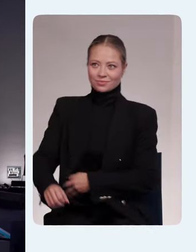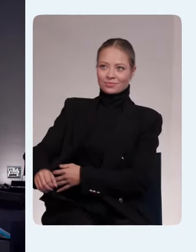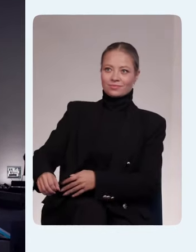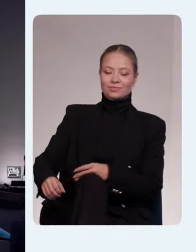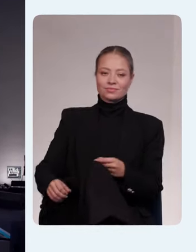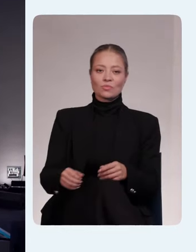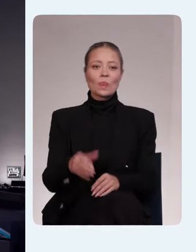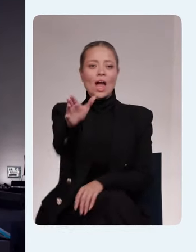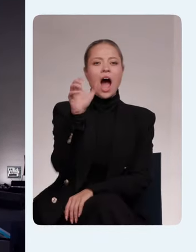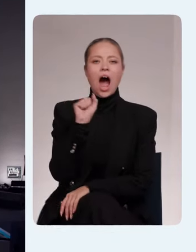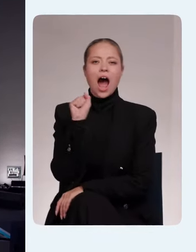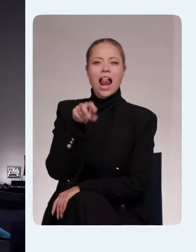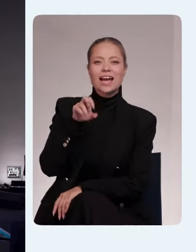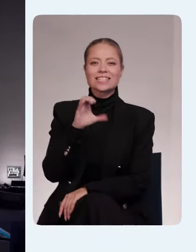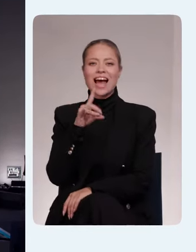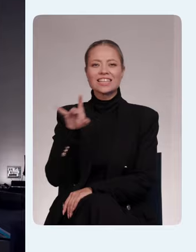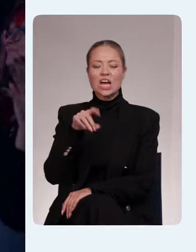Александр Петросян.